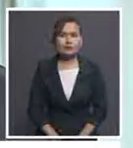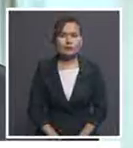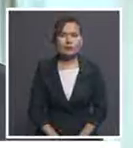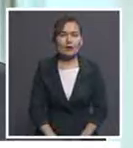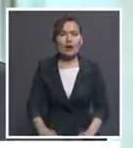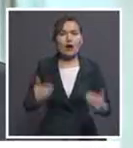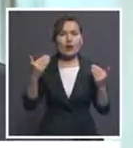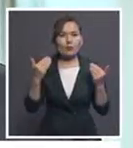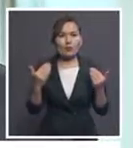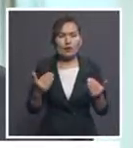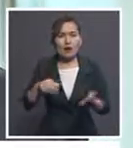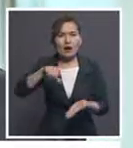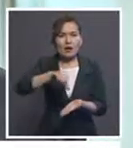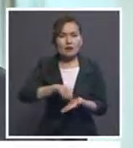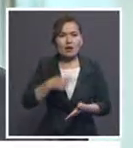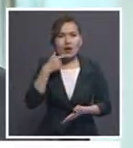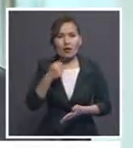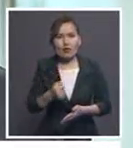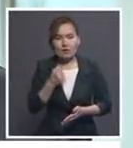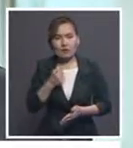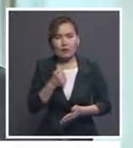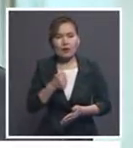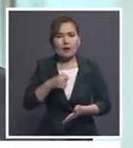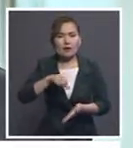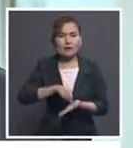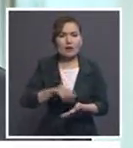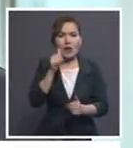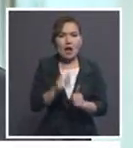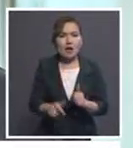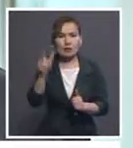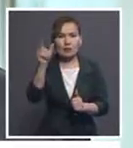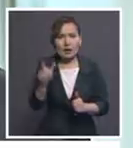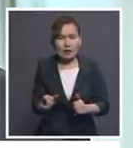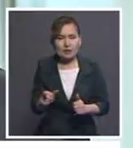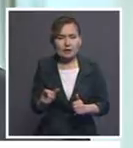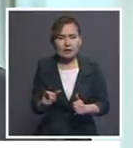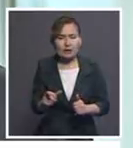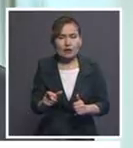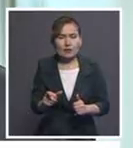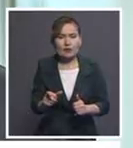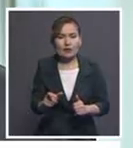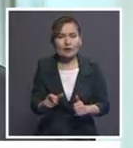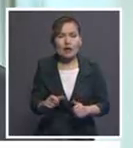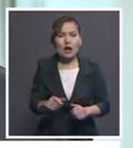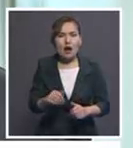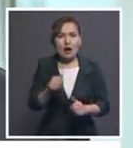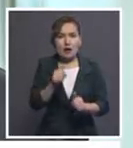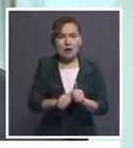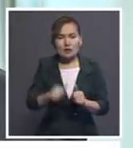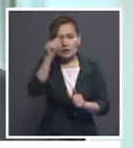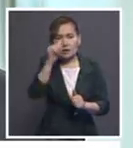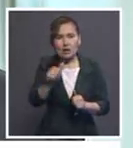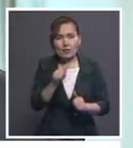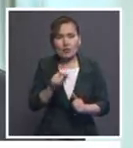Бүгінгі қатысып отырған азаматтардың ай сайын осы ақша арнайы шоттарына кем дегенде 180-190